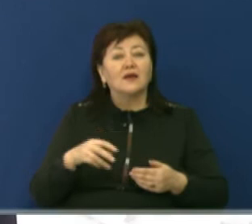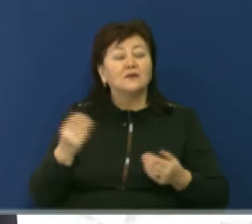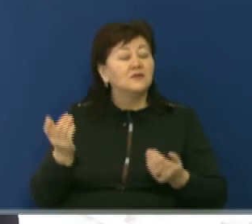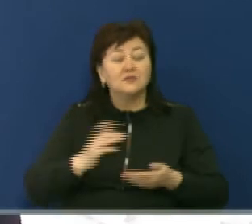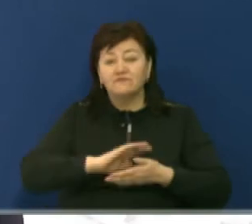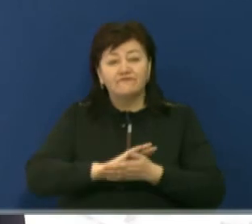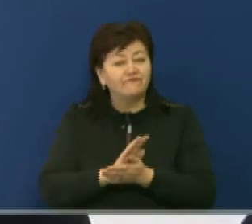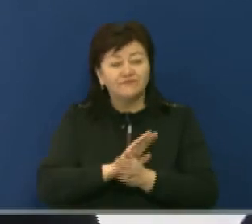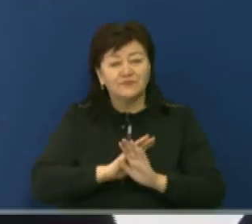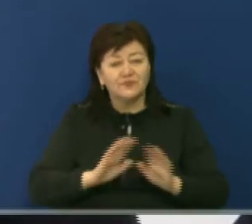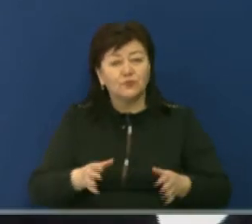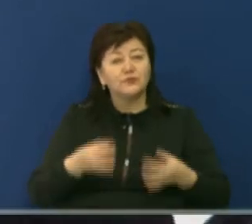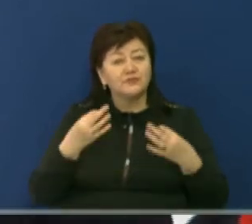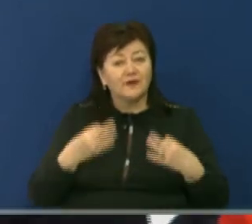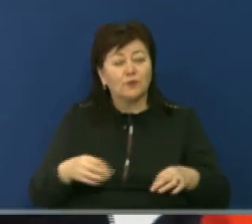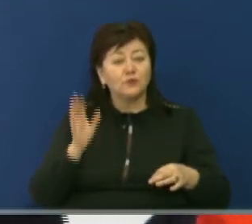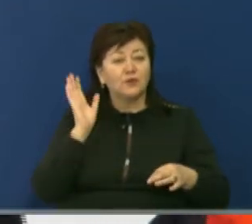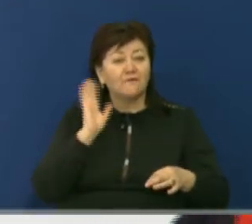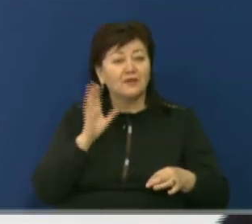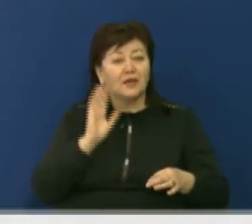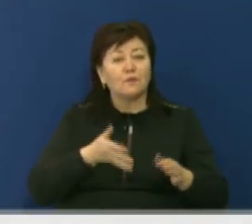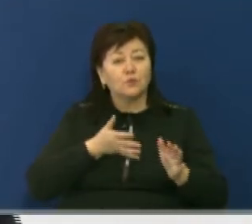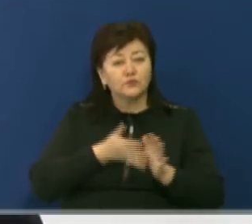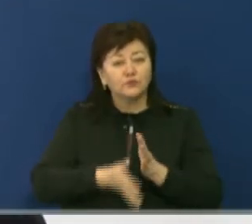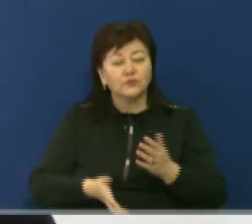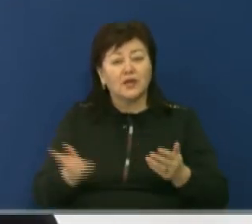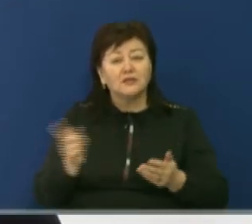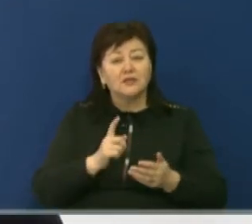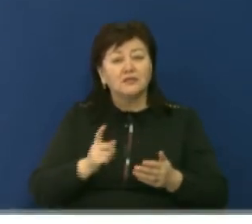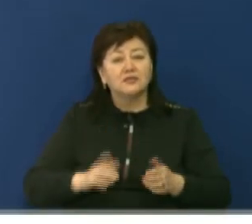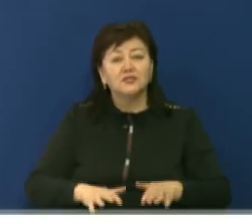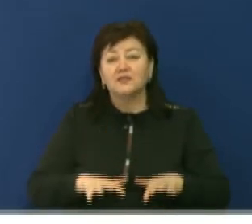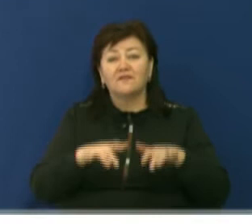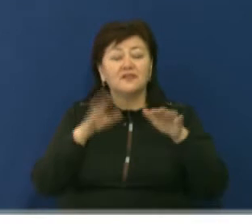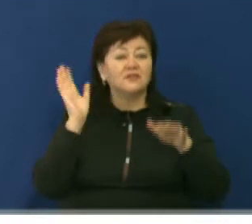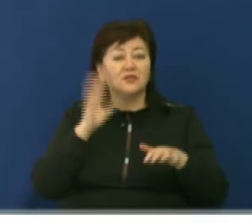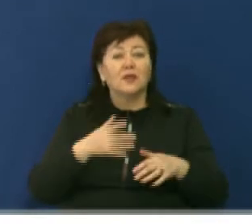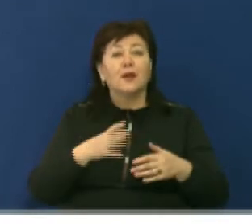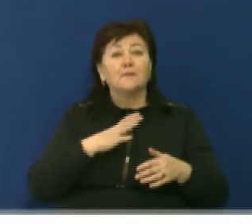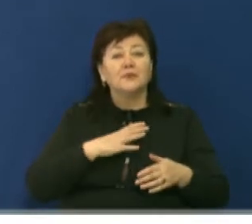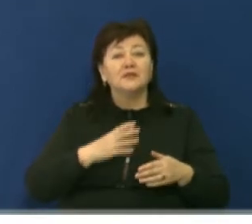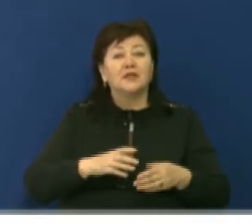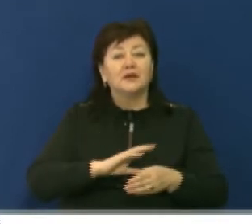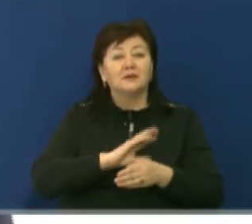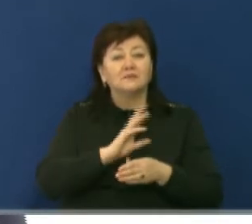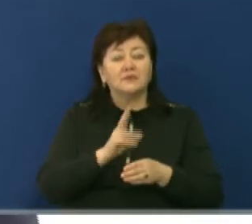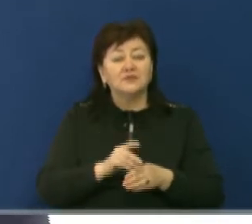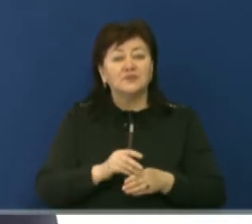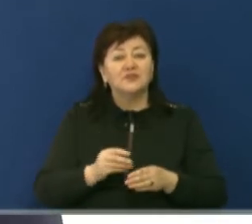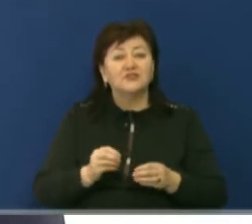кептелісті болдырмаудың ең тиімді әдісі. Жарылыс жұмыстарын жүргізу үшін жергілікті бюджеттен 15 миллион теңге бөлінді.